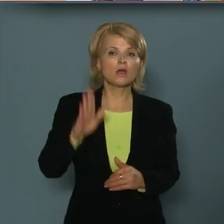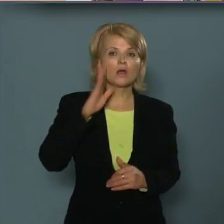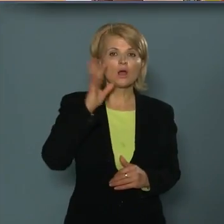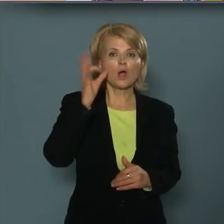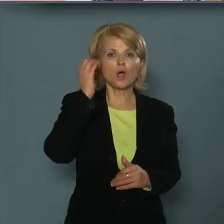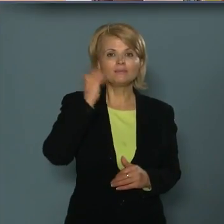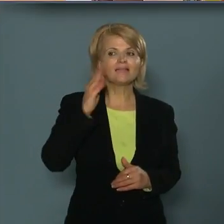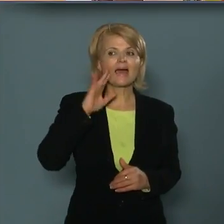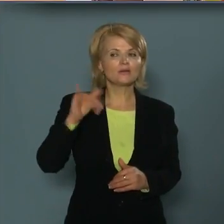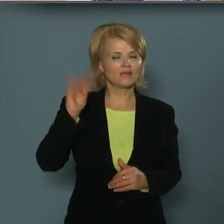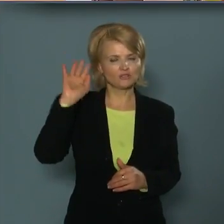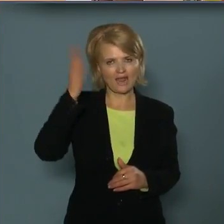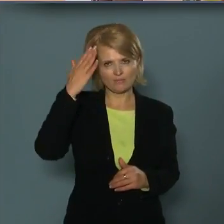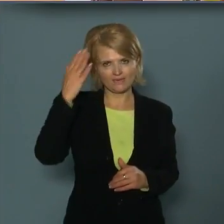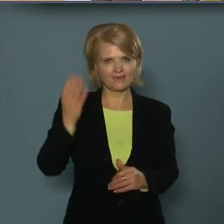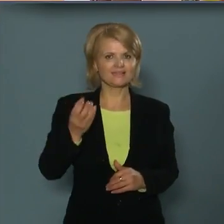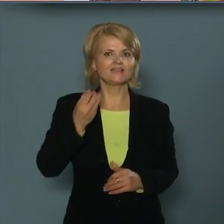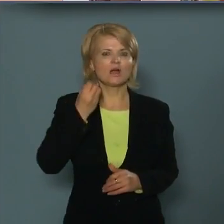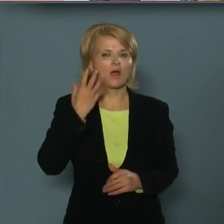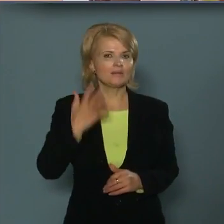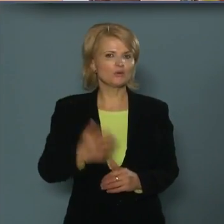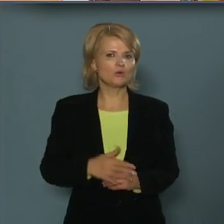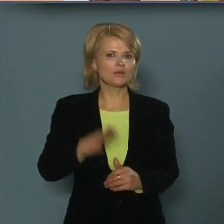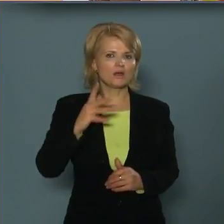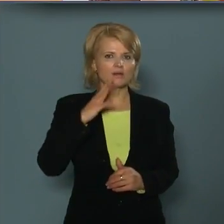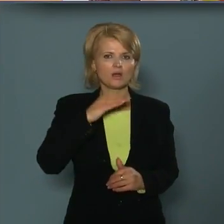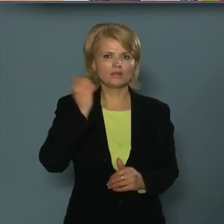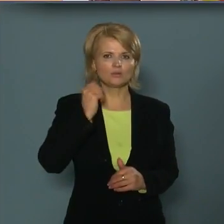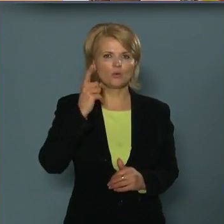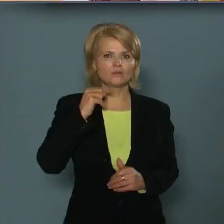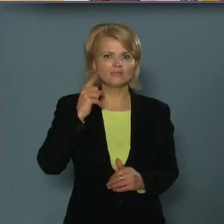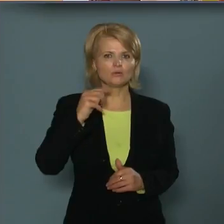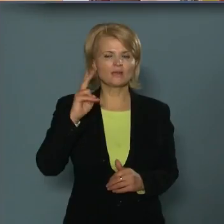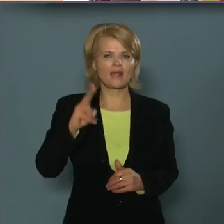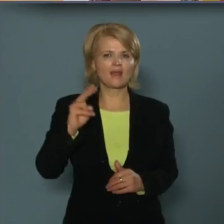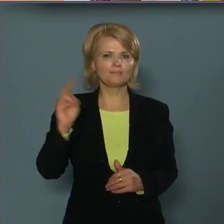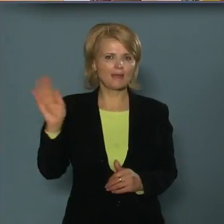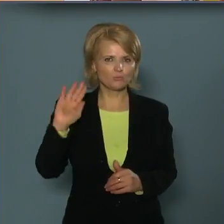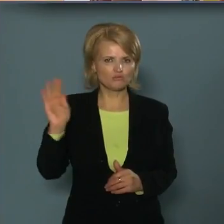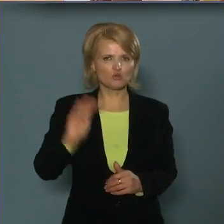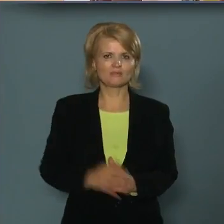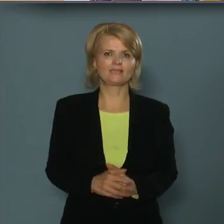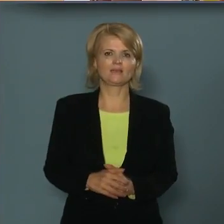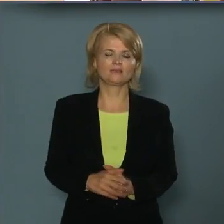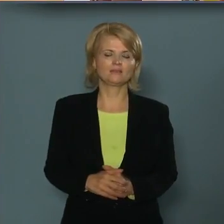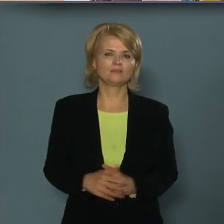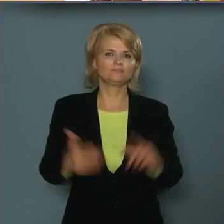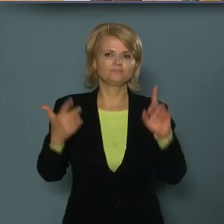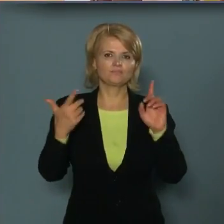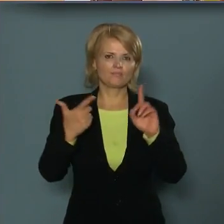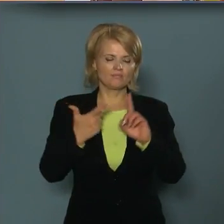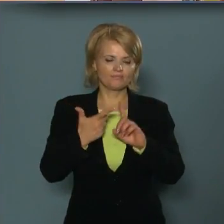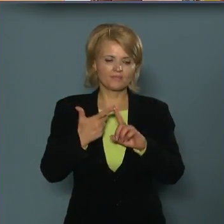Abdára is emlékezett, amikor hát Radnótitól el kellett búcsúzni. A